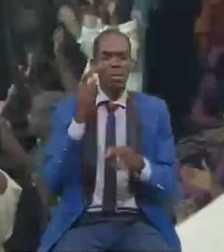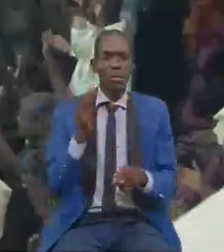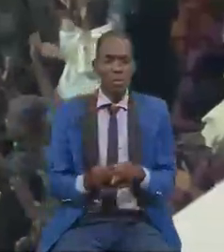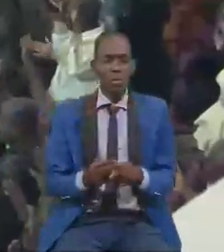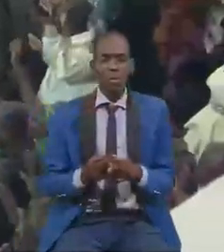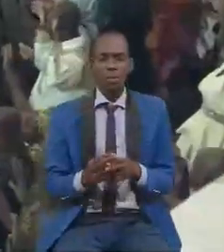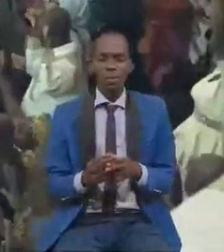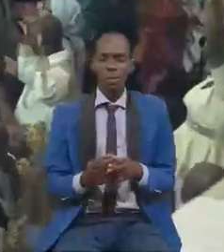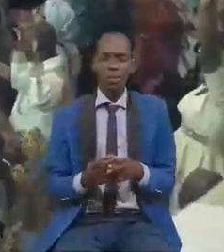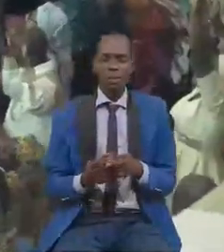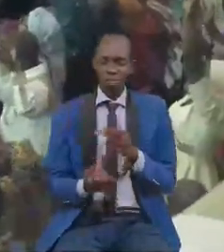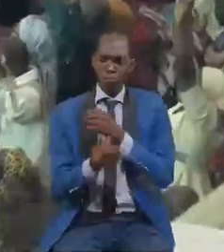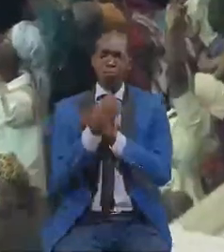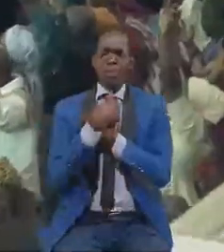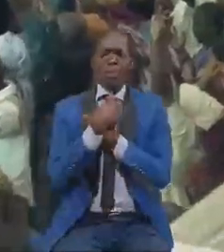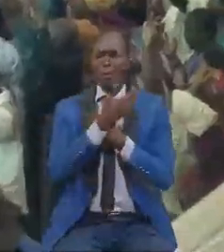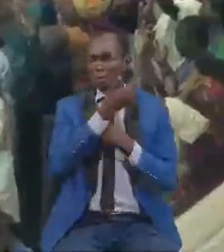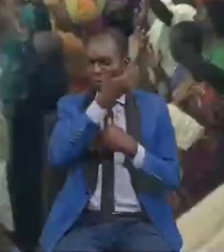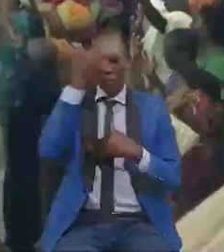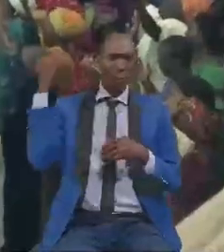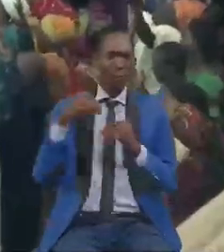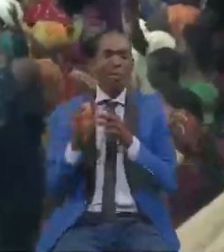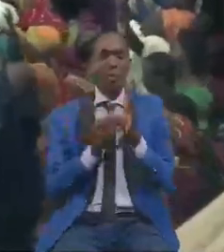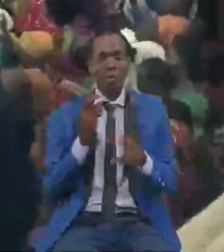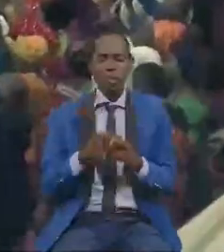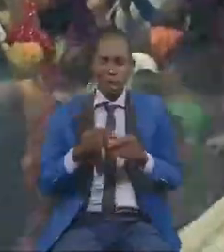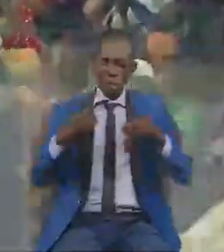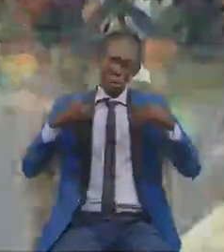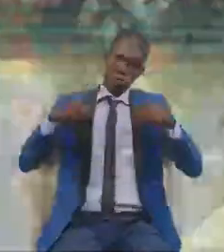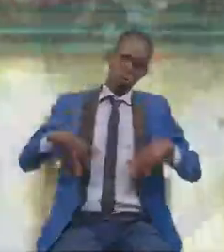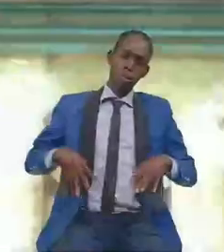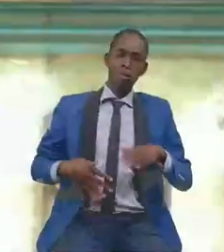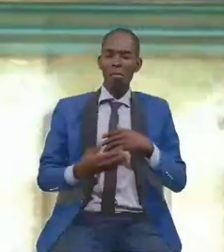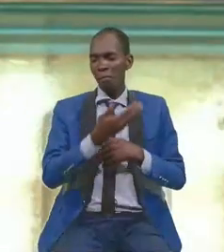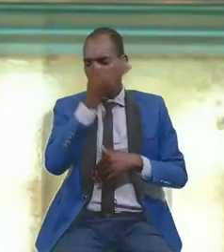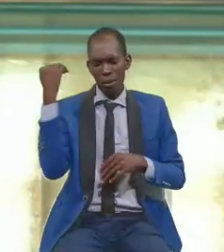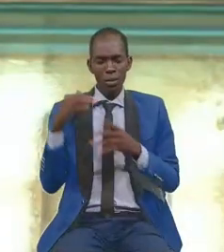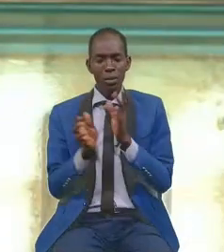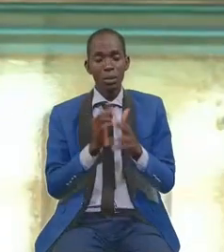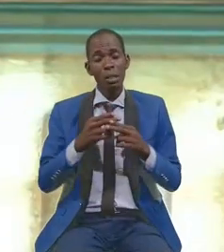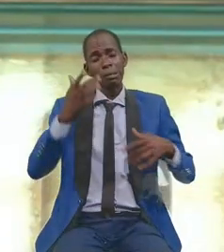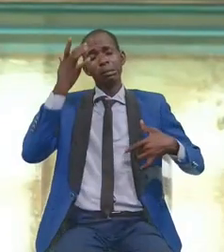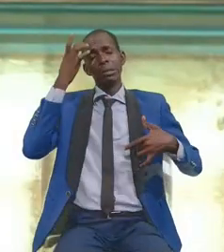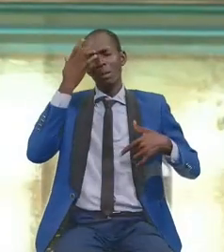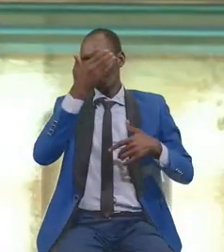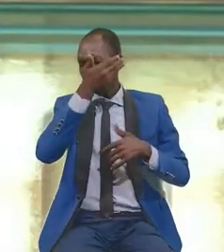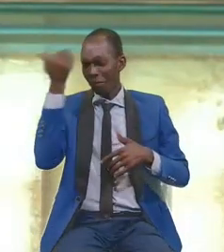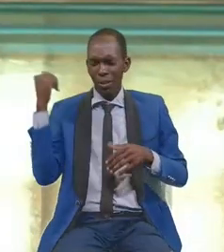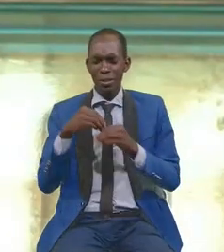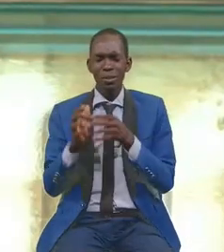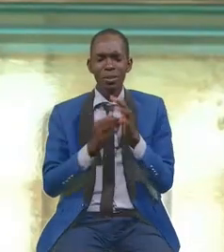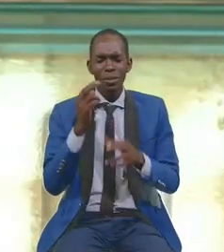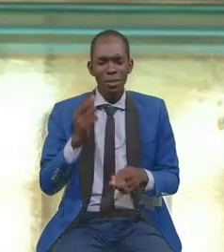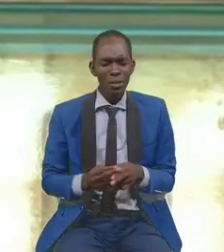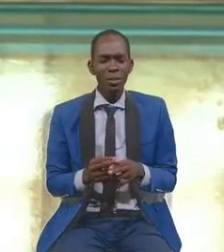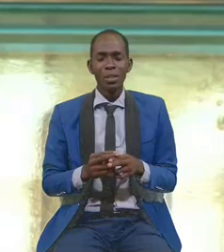L'échec est oublié. L'oppression est oubliée. Les maladies sont oubliées. Recevez la